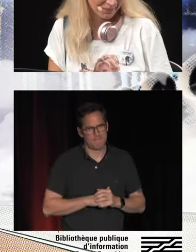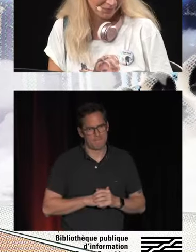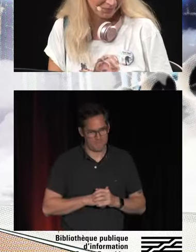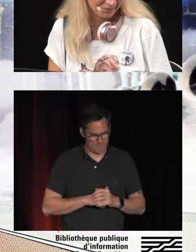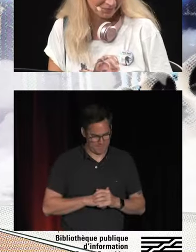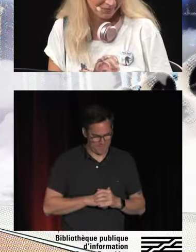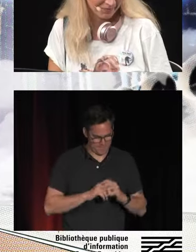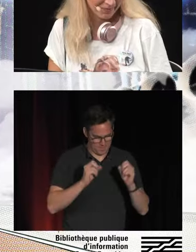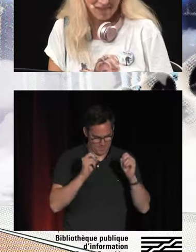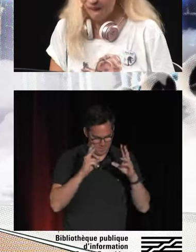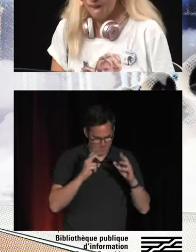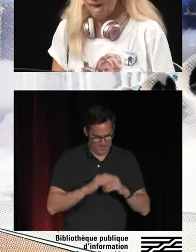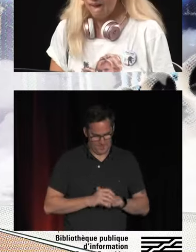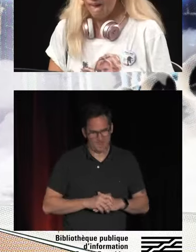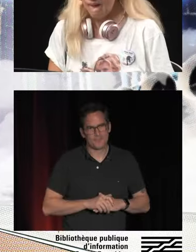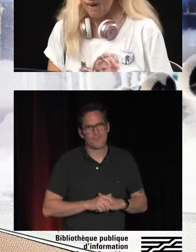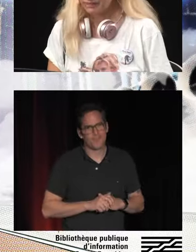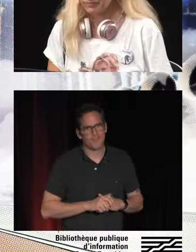Ok.